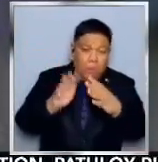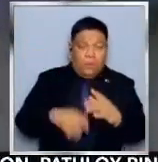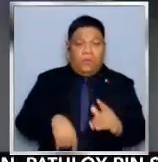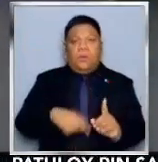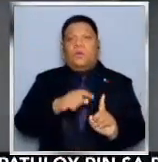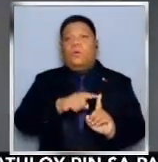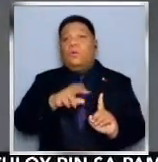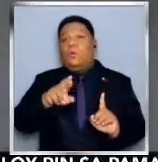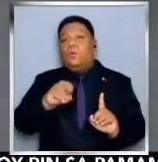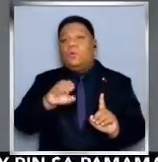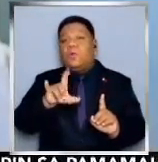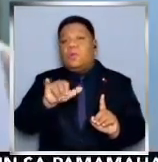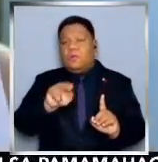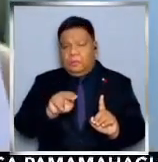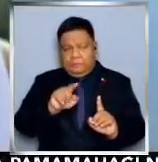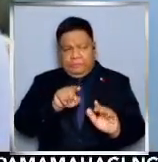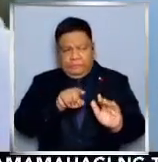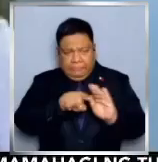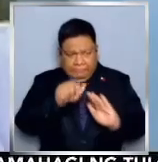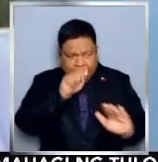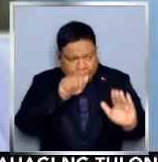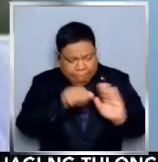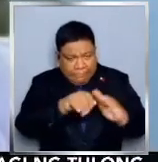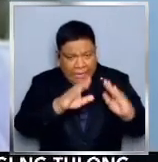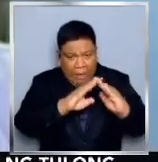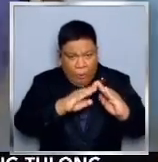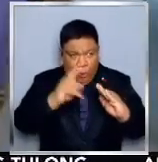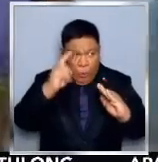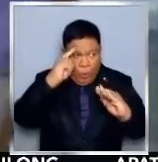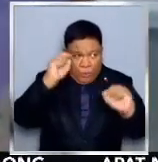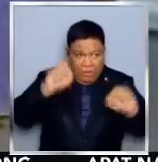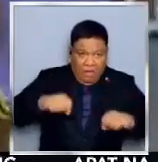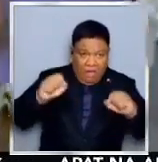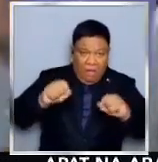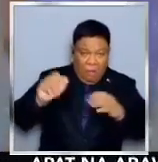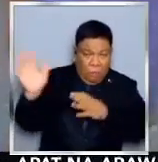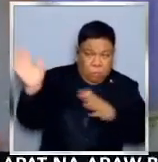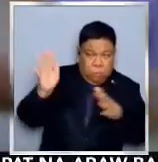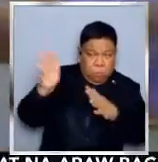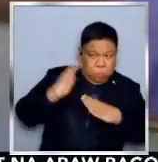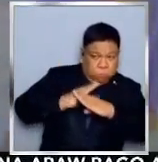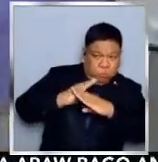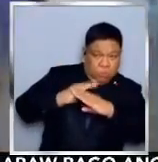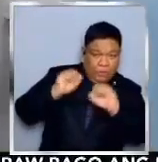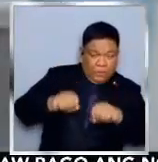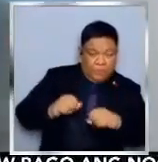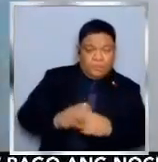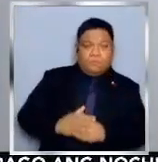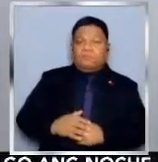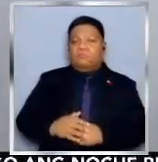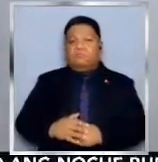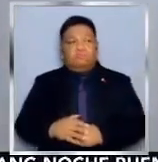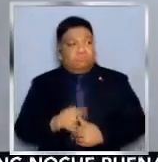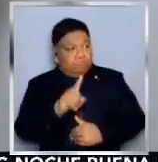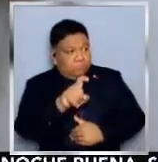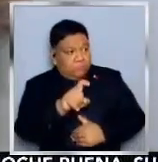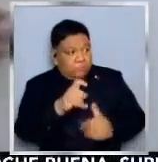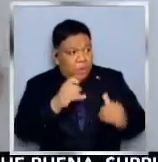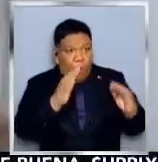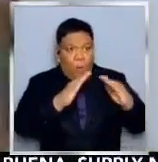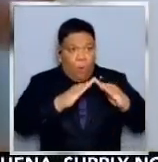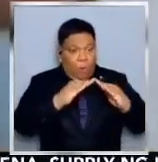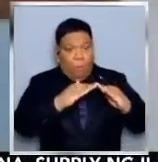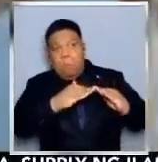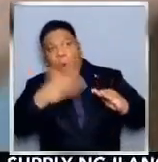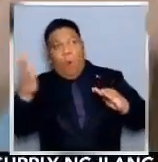pag-aakalang kaya nitong salagin ang aniyay malabuhawing hangin. O, nalumipad yung bubong, saan kayo nagtago na? Dito!